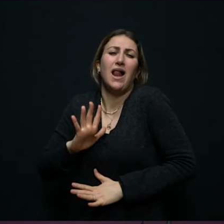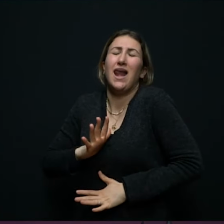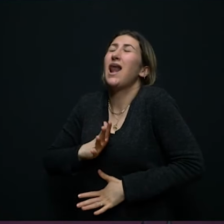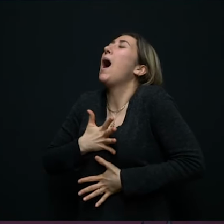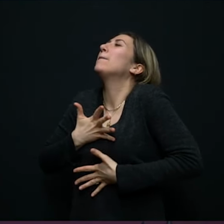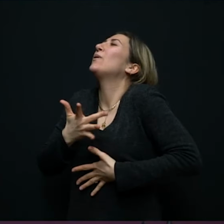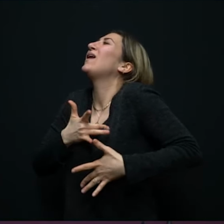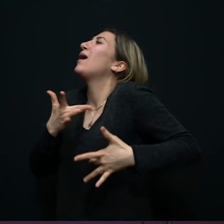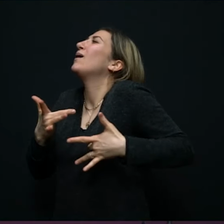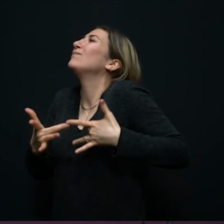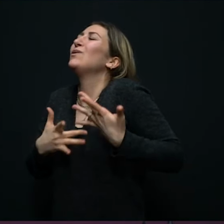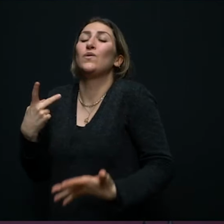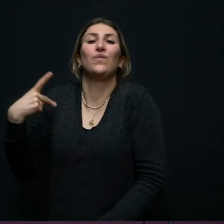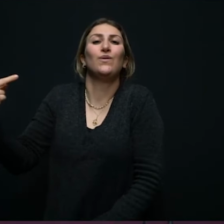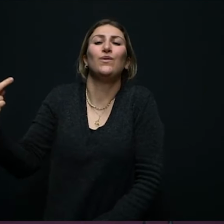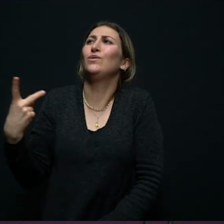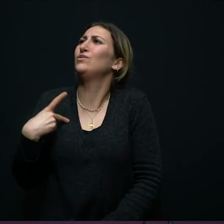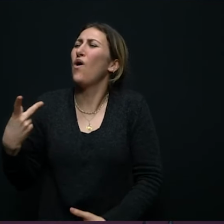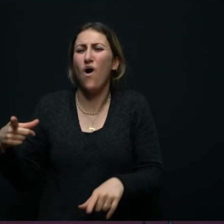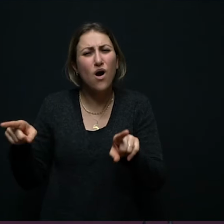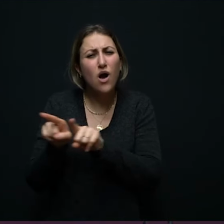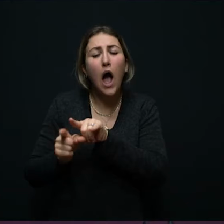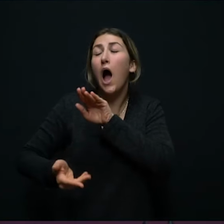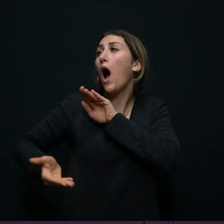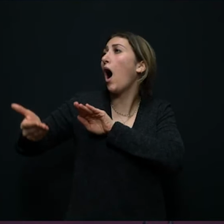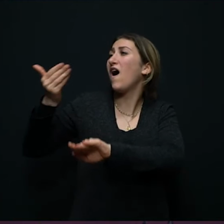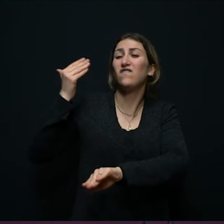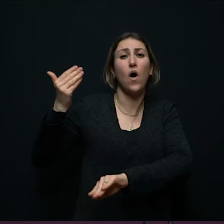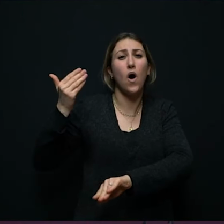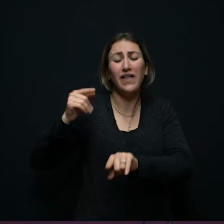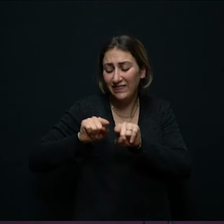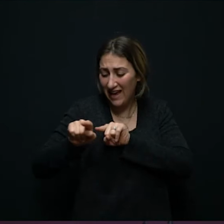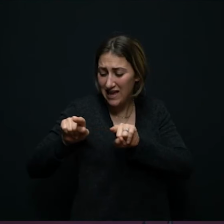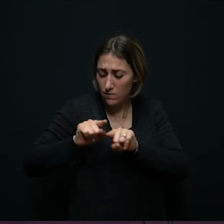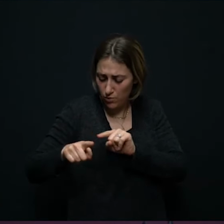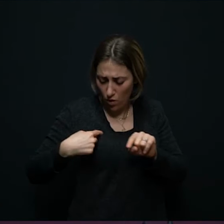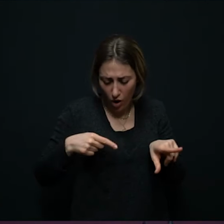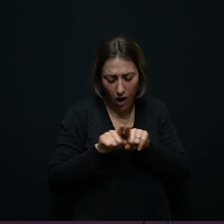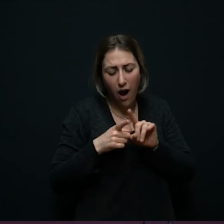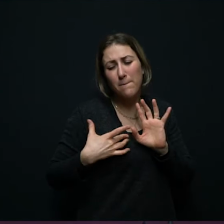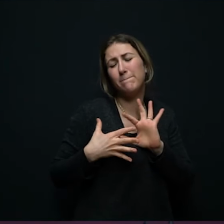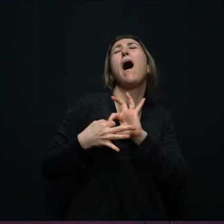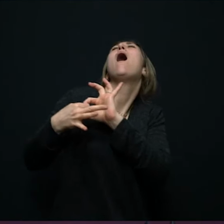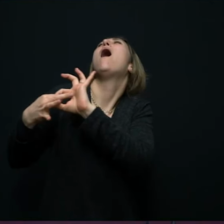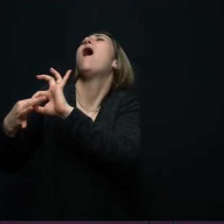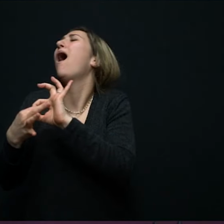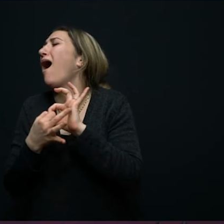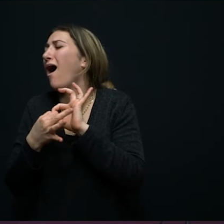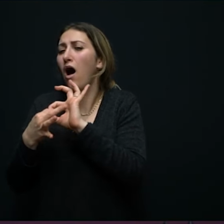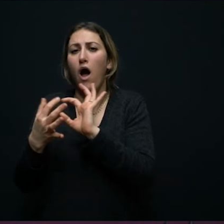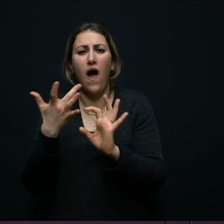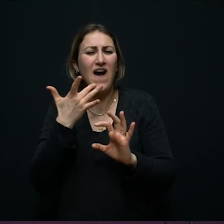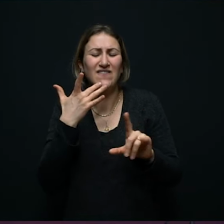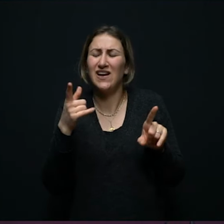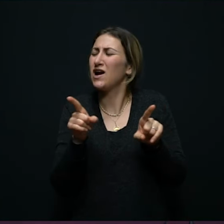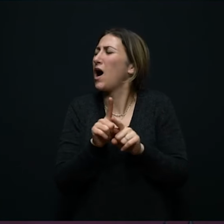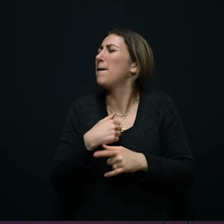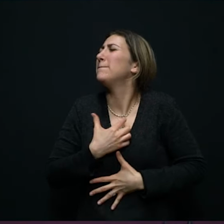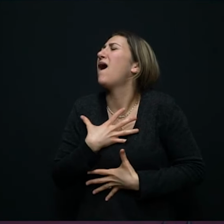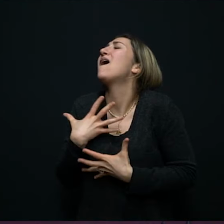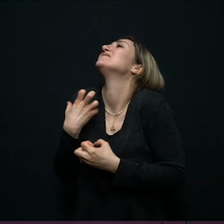comme dans les premiers jours je veux être épris de toi seniors je veux que mon coeur bat à nouveau pour toi lève toi